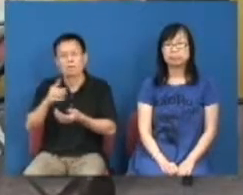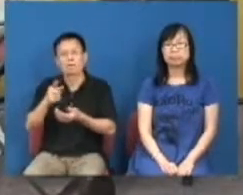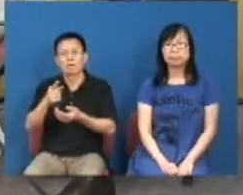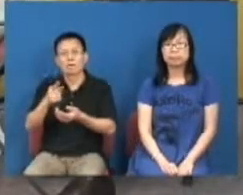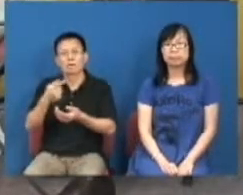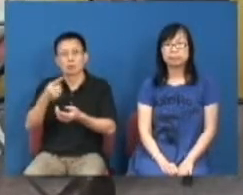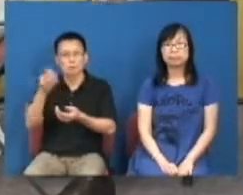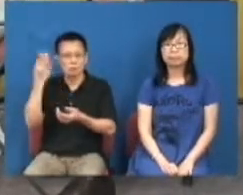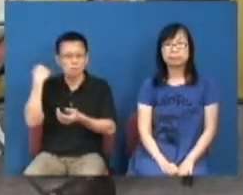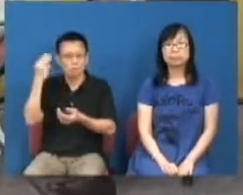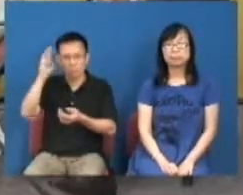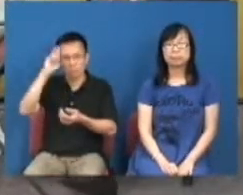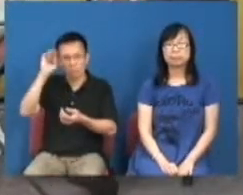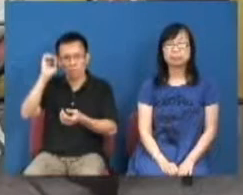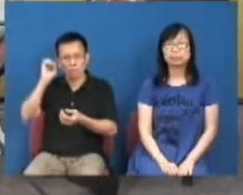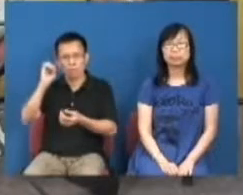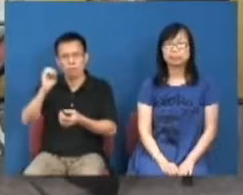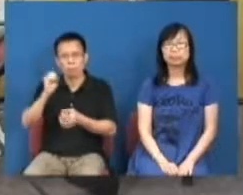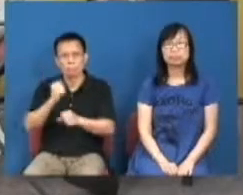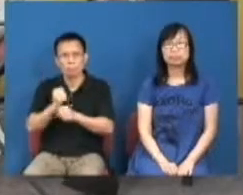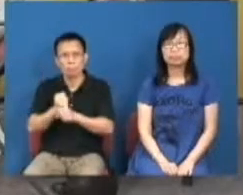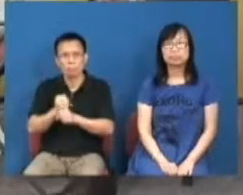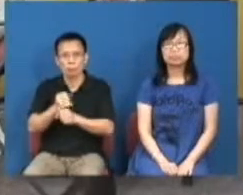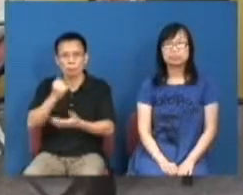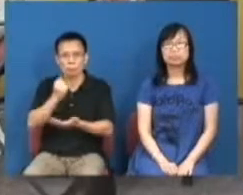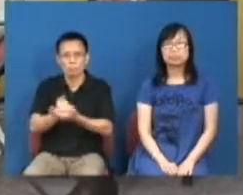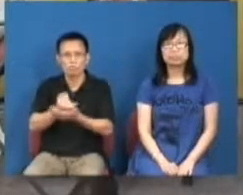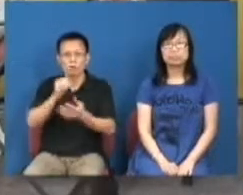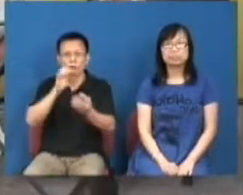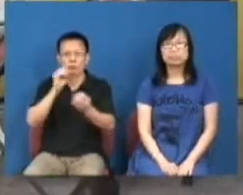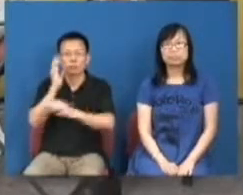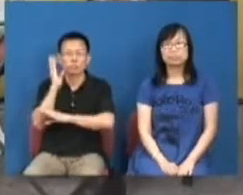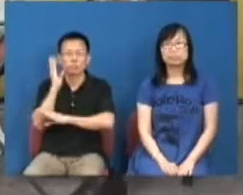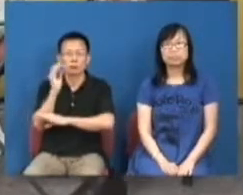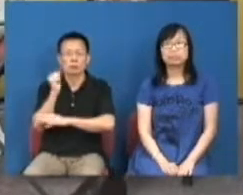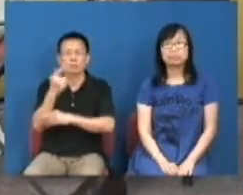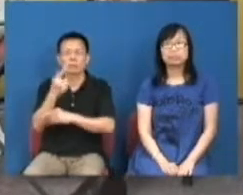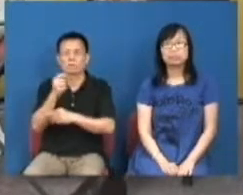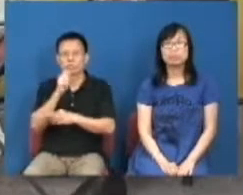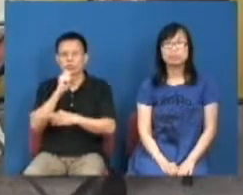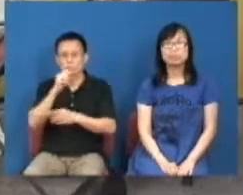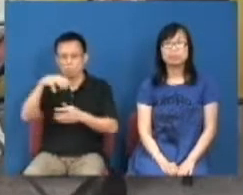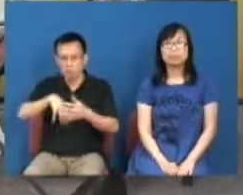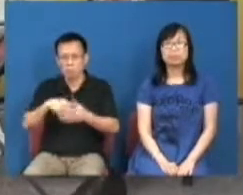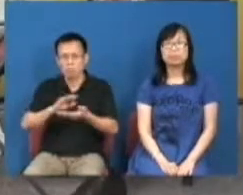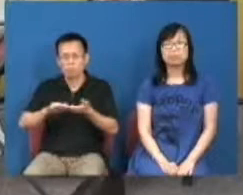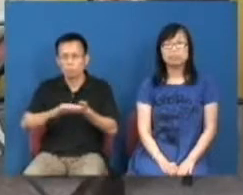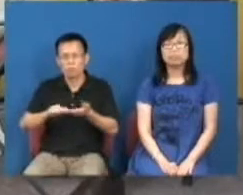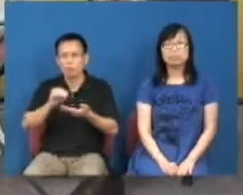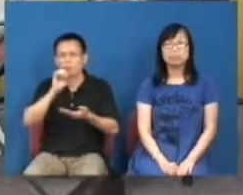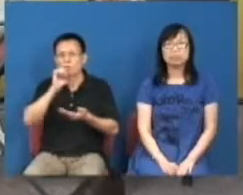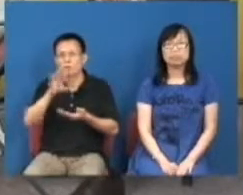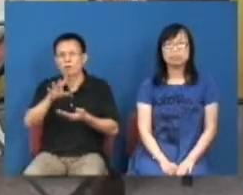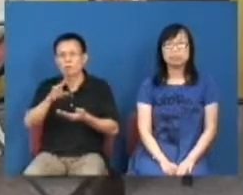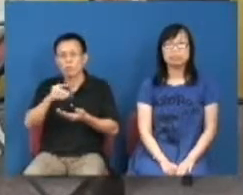喺將軍澳咧。未做過一個座談會嘅， 冇錯。 當中有一個故仔嚇，就係、是、講